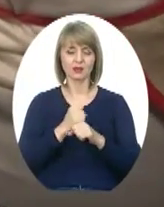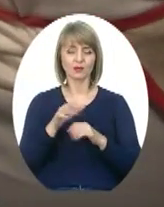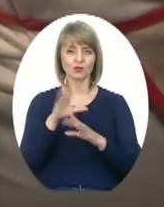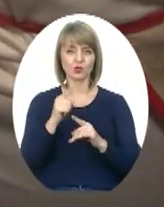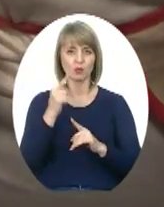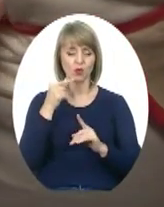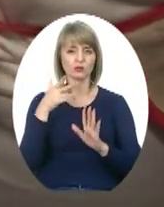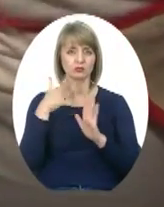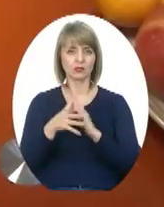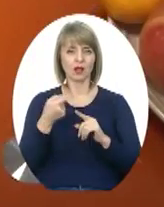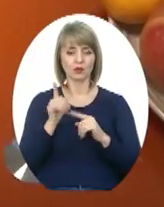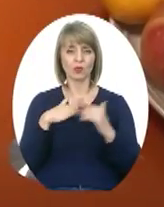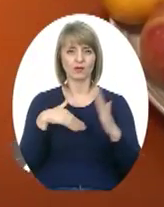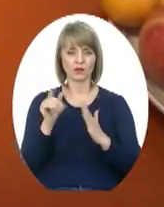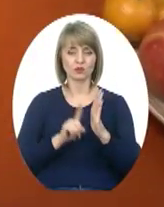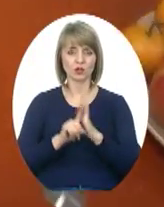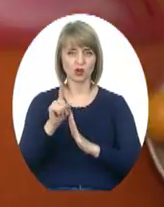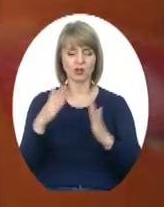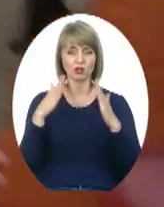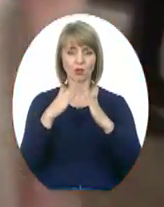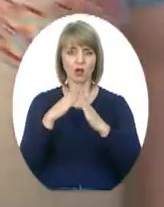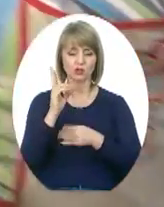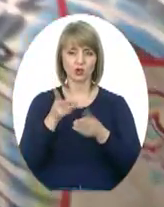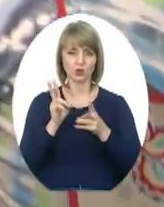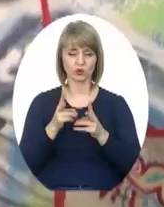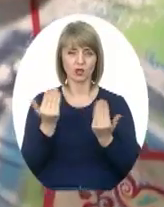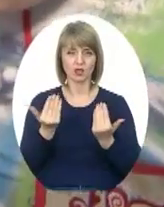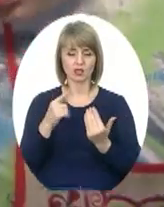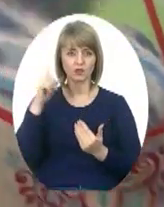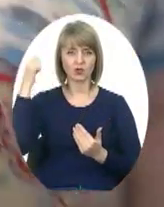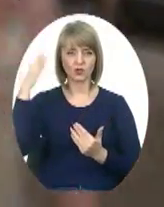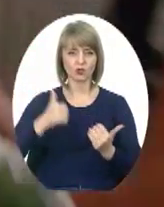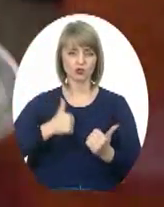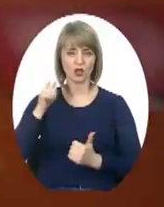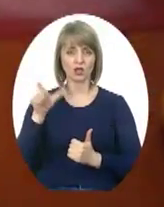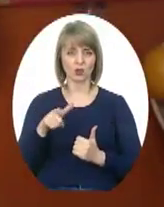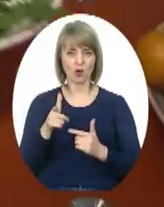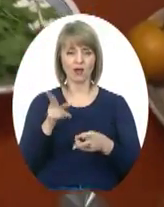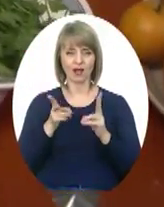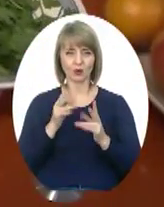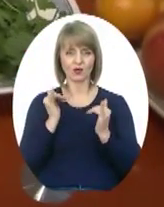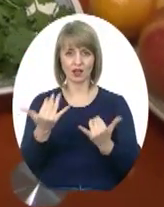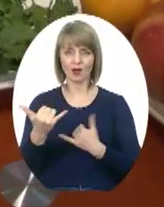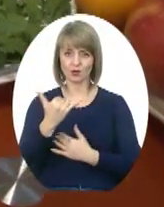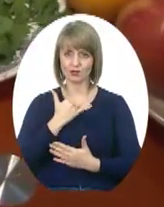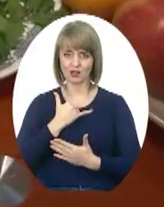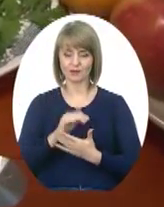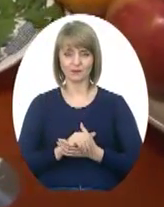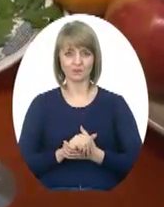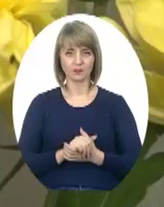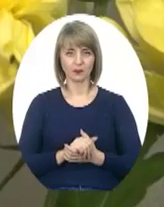чтобы он освоил эту профессию. Сначала на домашней кухне. Сегодня солнечный герой программы «На равных» готовит для